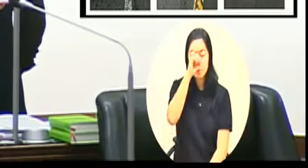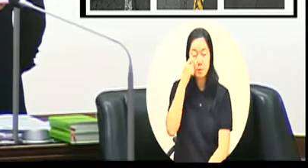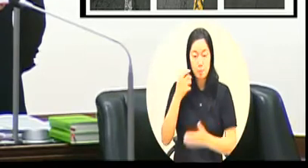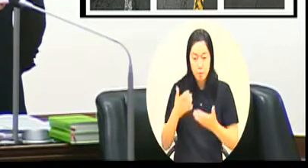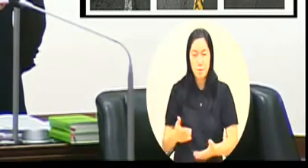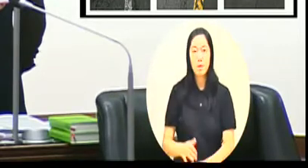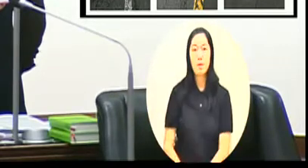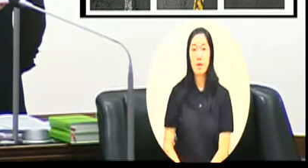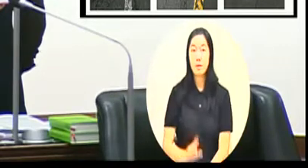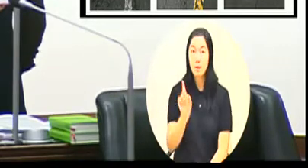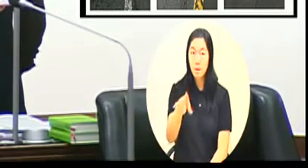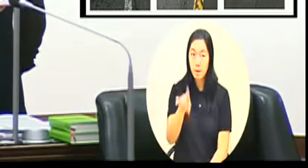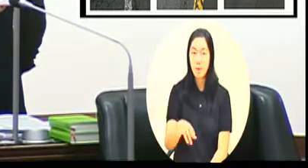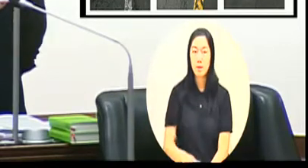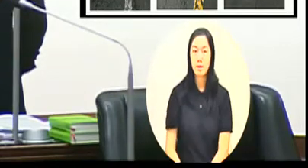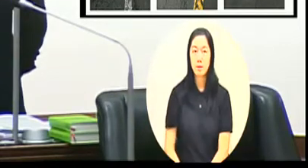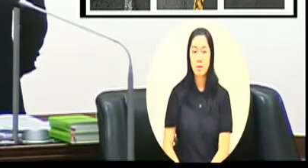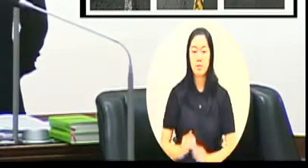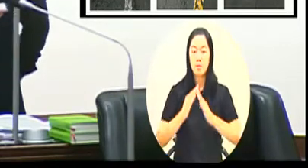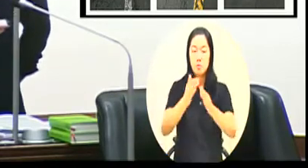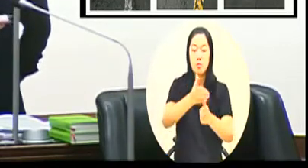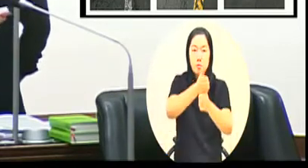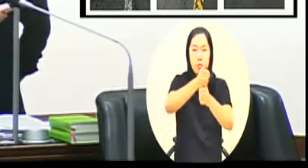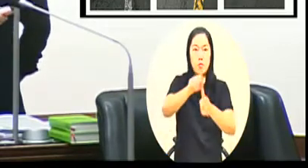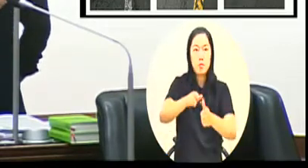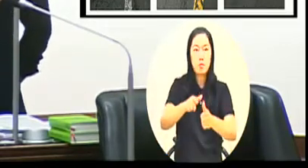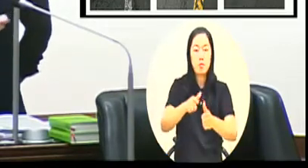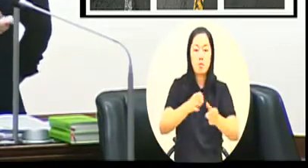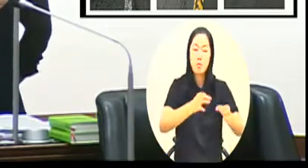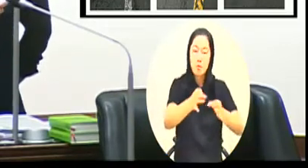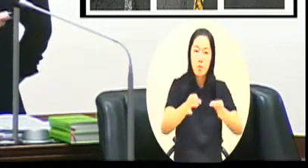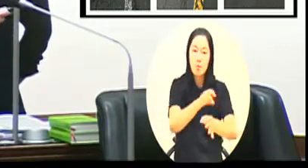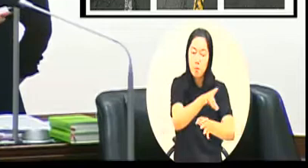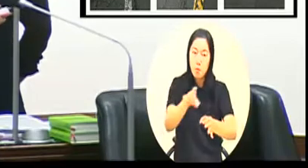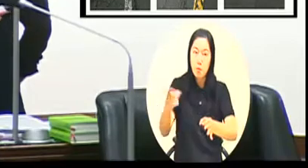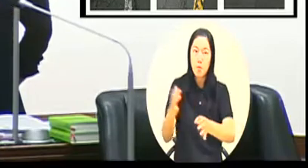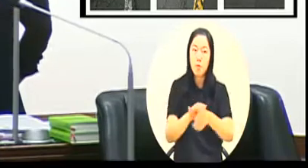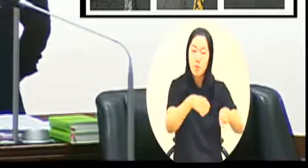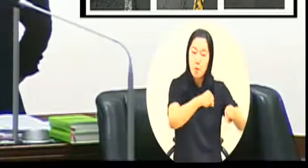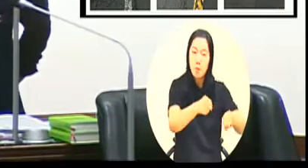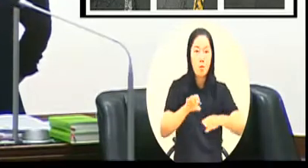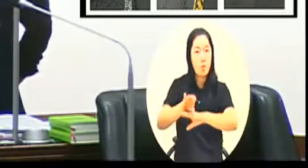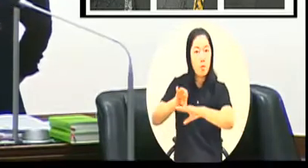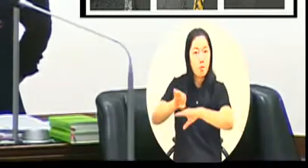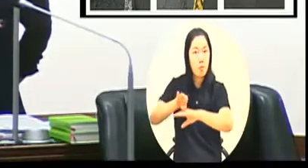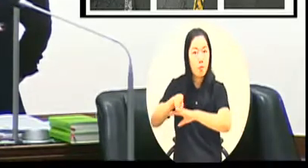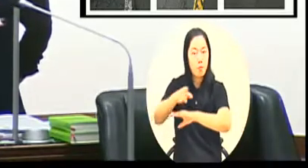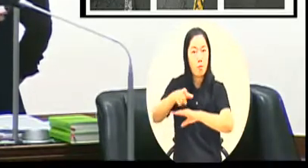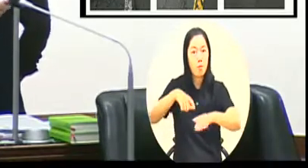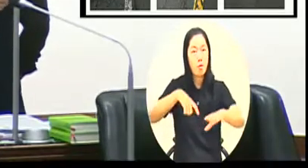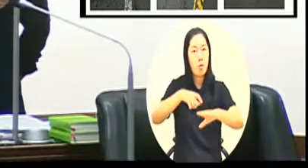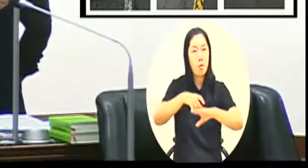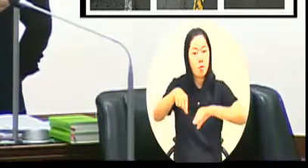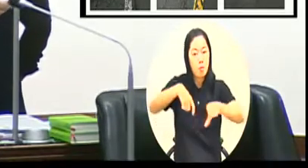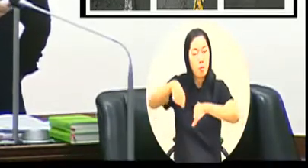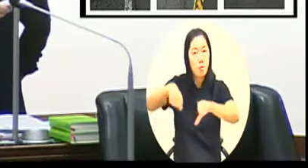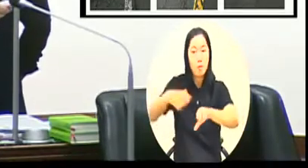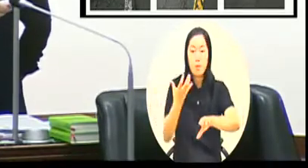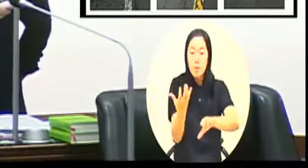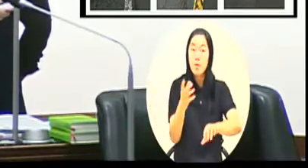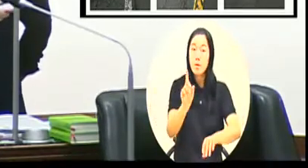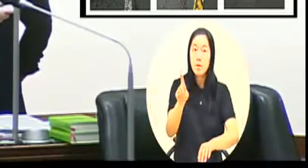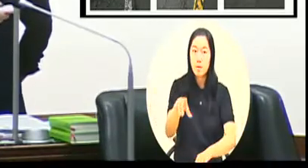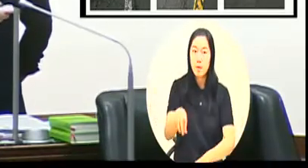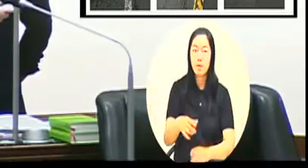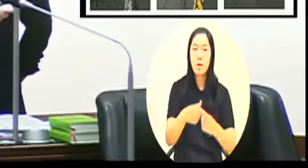些都是我们在市中心有很多的商店跟机车汽车行驶最频繁的一个路段，是